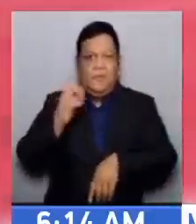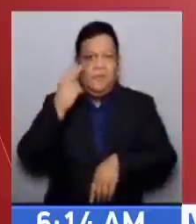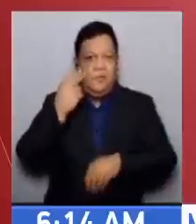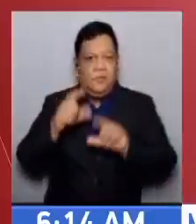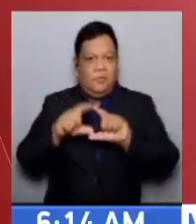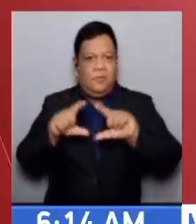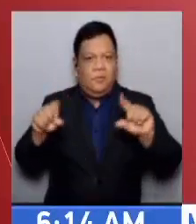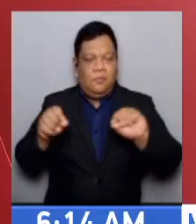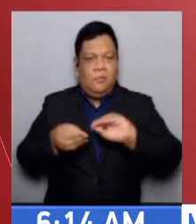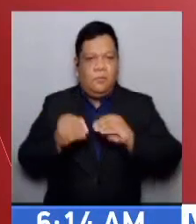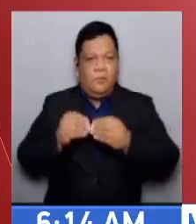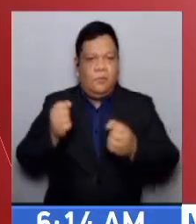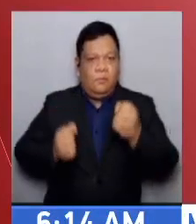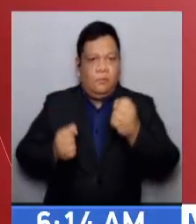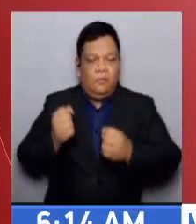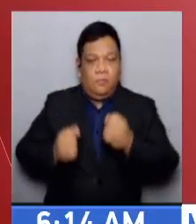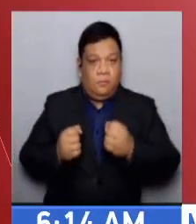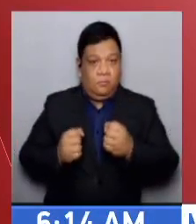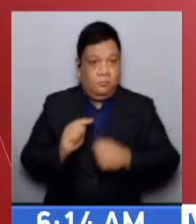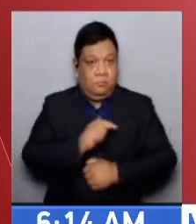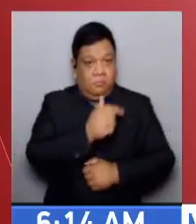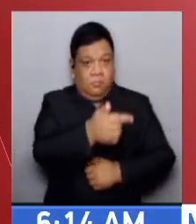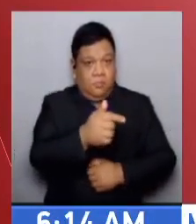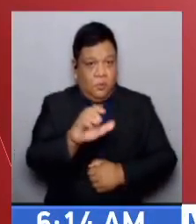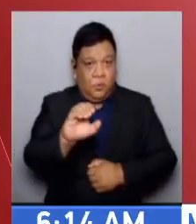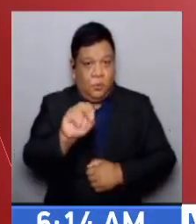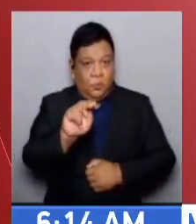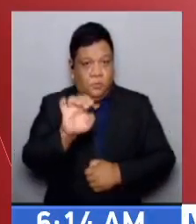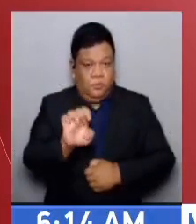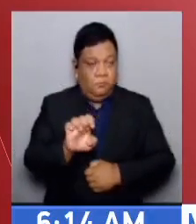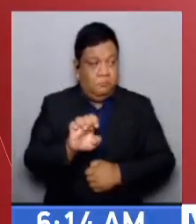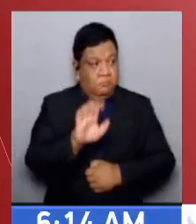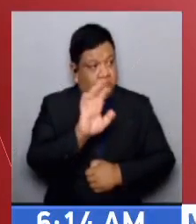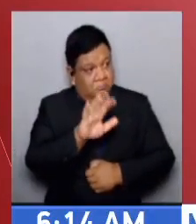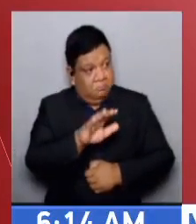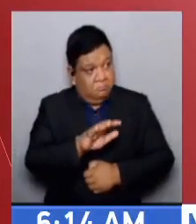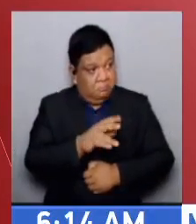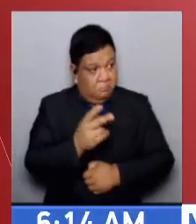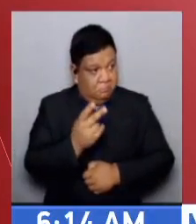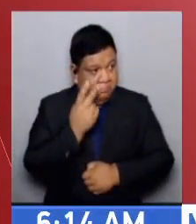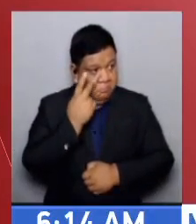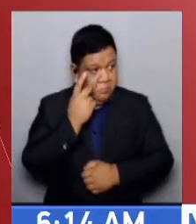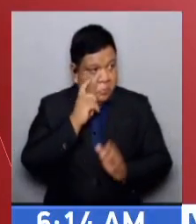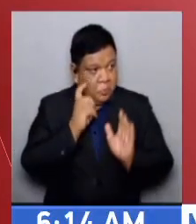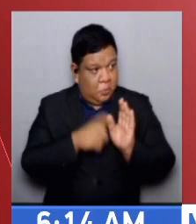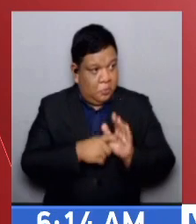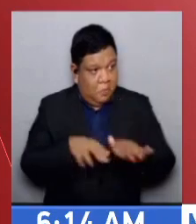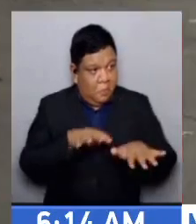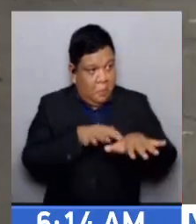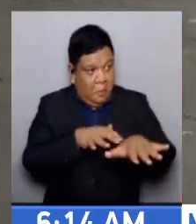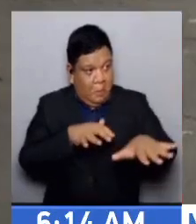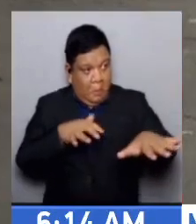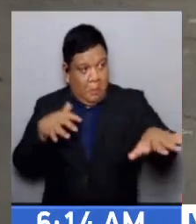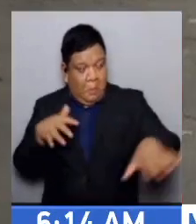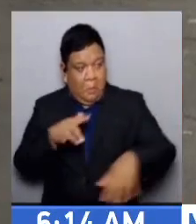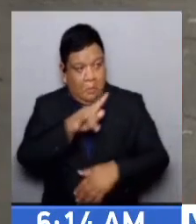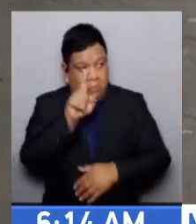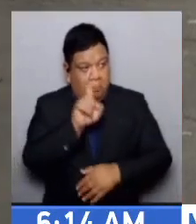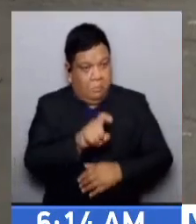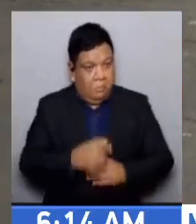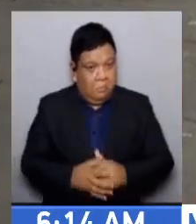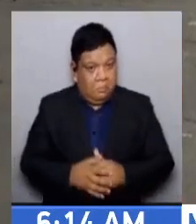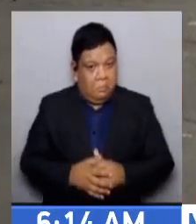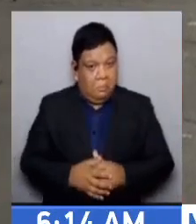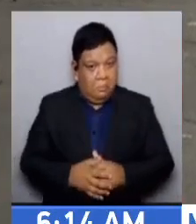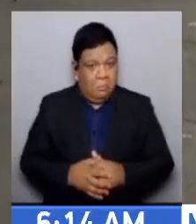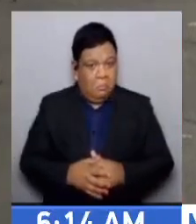si Connie Season. Connie, bumibigat na ba ang daloy ng trapiko dyan? Ay, maluwag pa. Sa